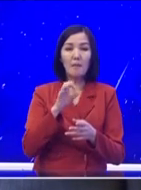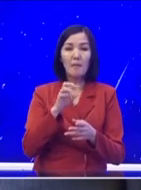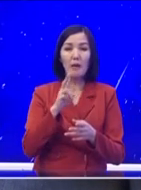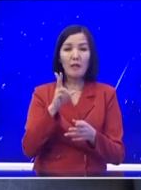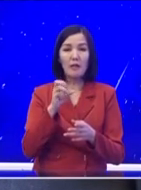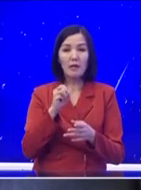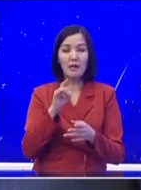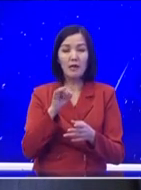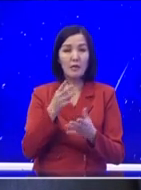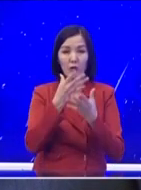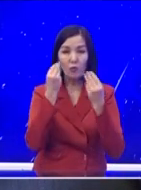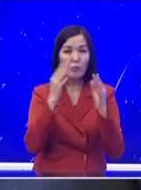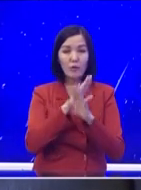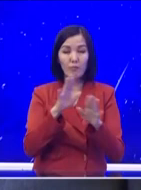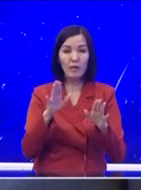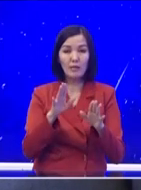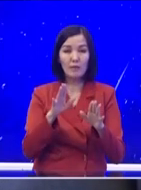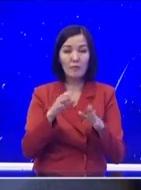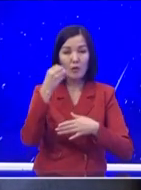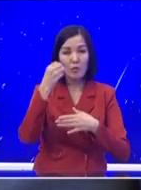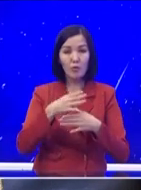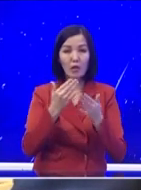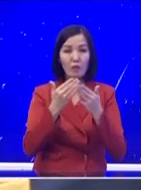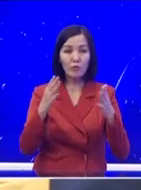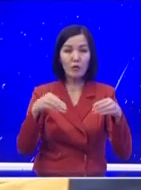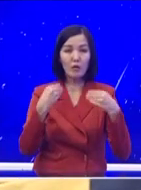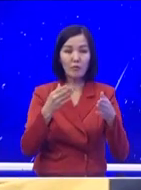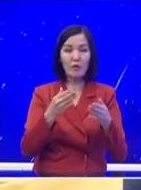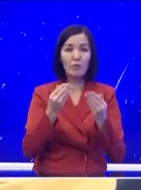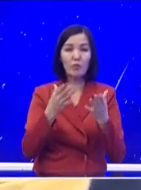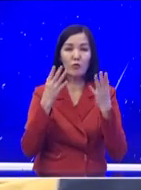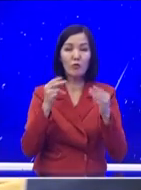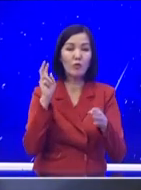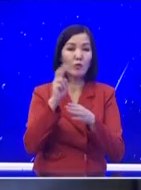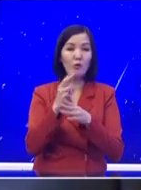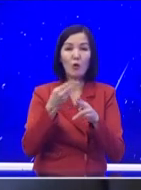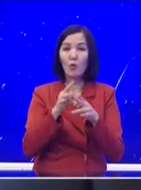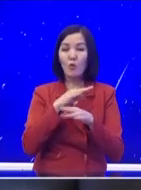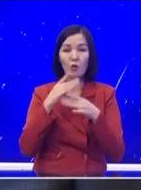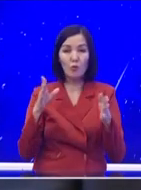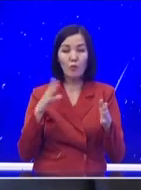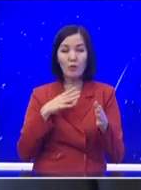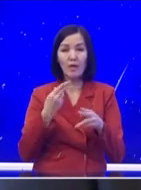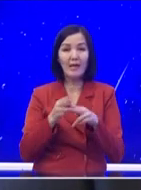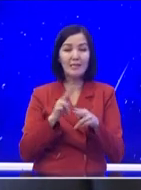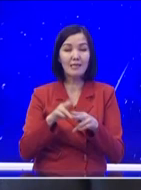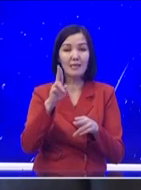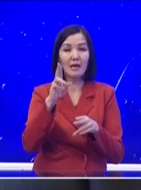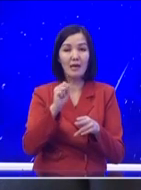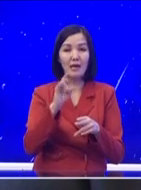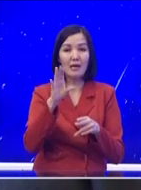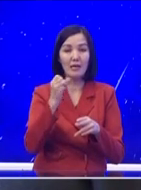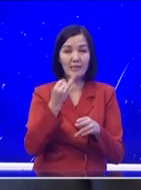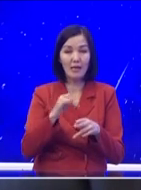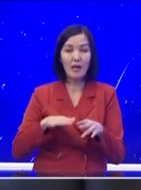жаңағы мақсат міндет етіп орталыққа берді. Бұны осы уаққа дейін келіп көрушілер өте көп болды. Әсіресе біздің Қарасай ауданын өздеріңіз